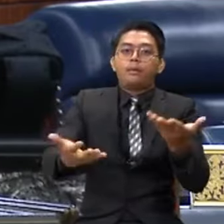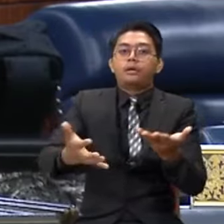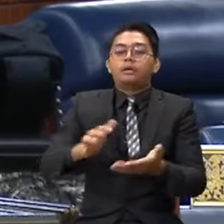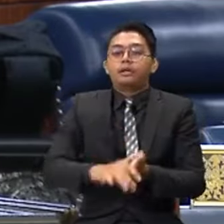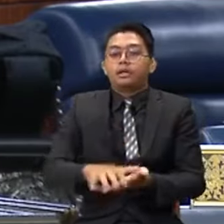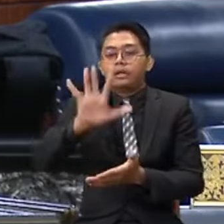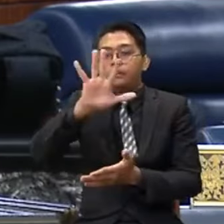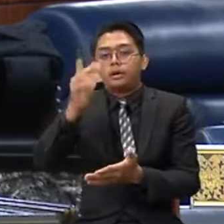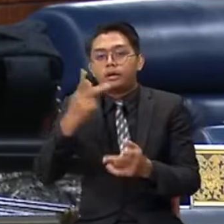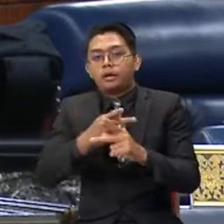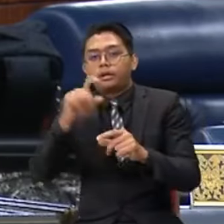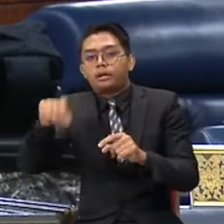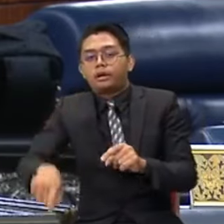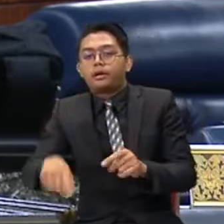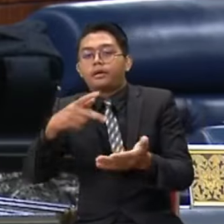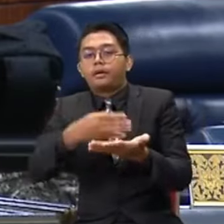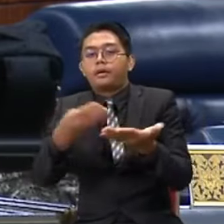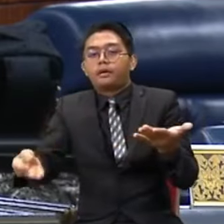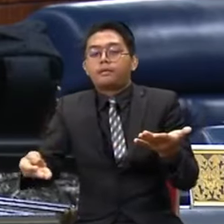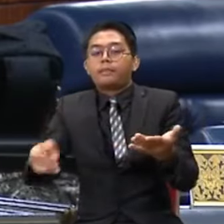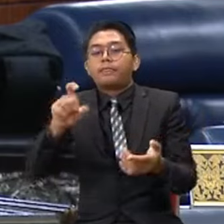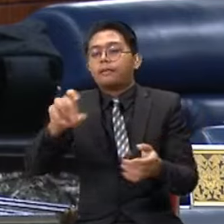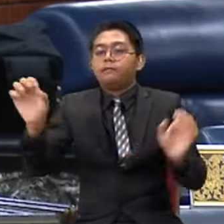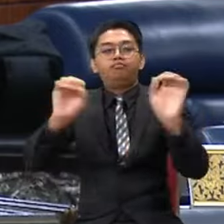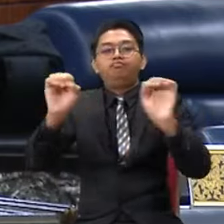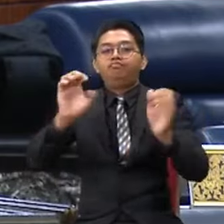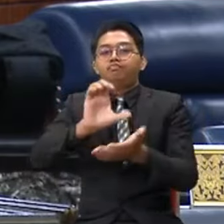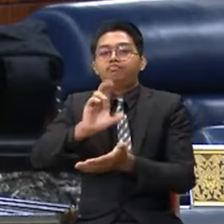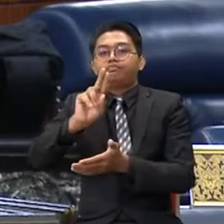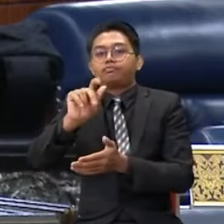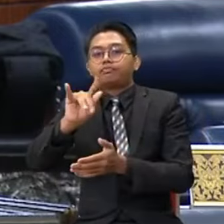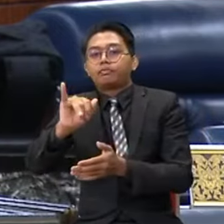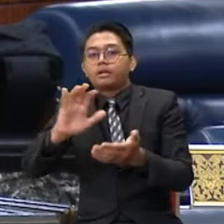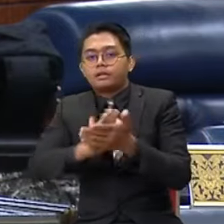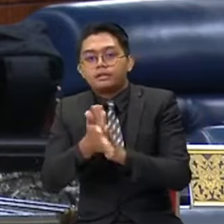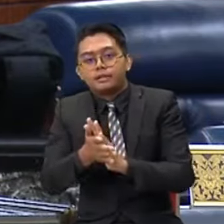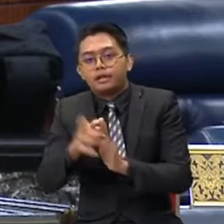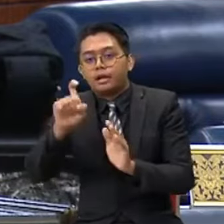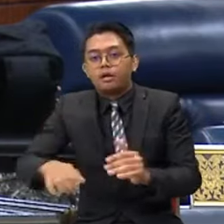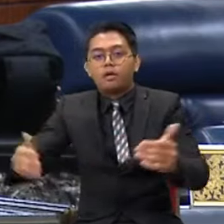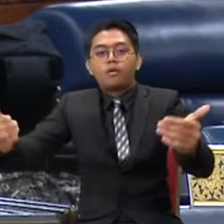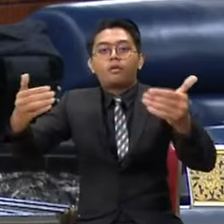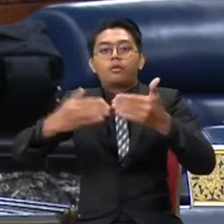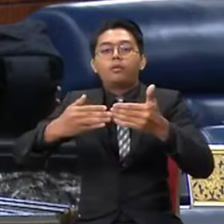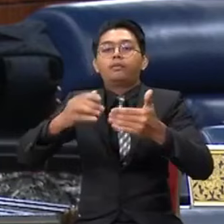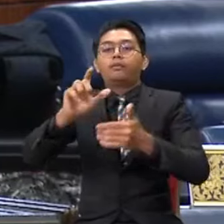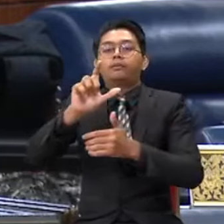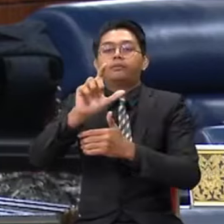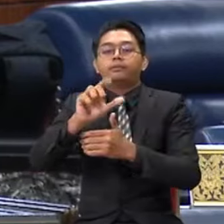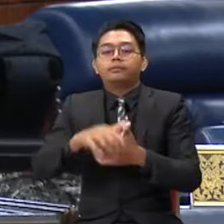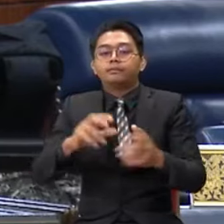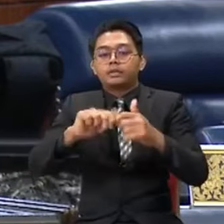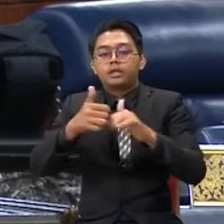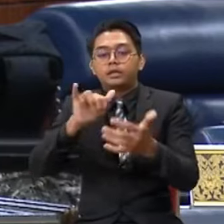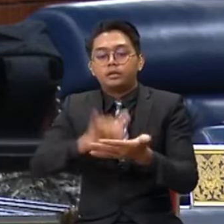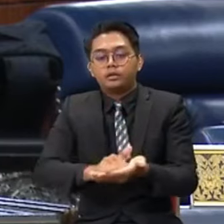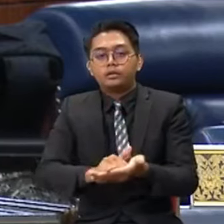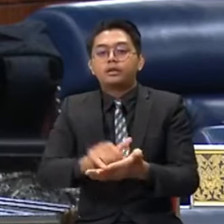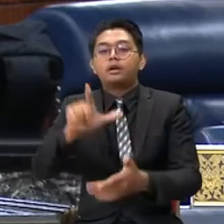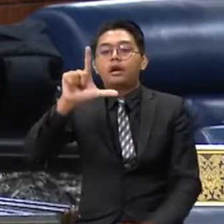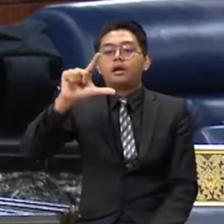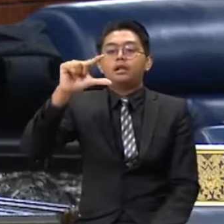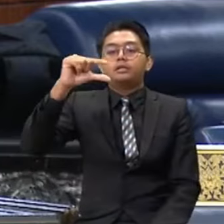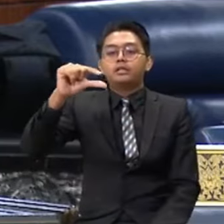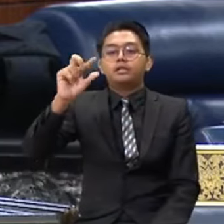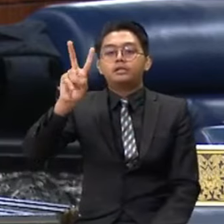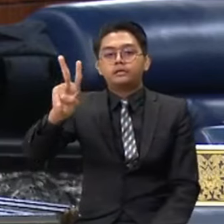kita beli 400 40000 tidak kenakan Cukai jadi kita kena tutupkan ini kita kenakan lvgt dan lgt